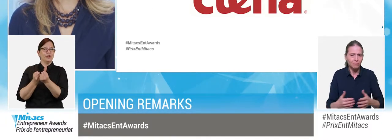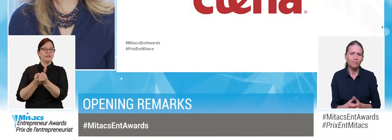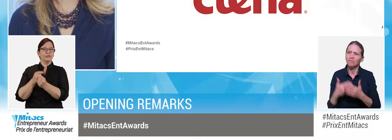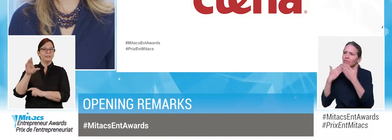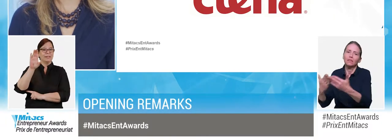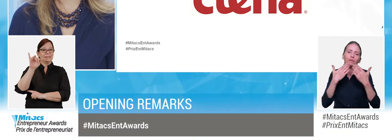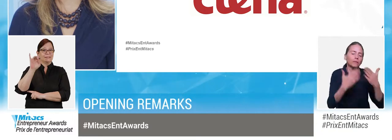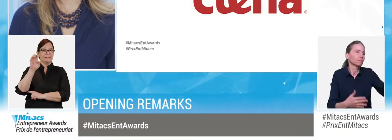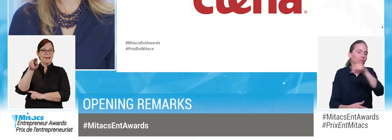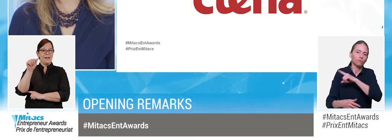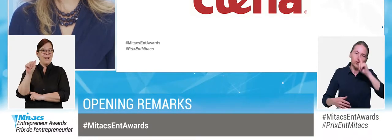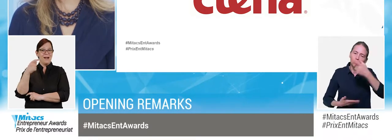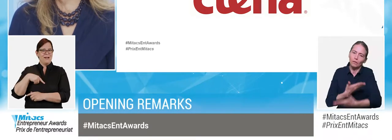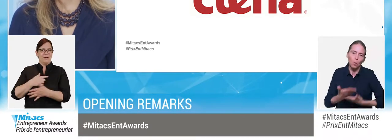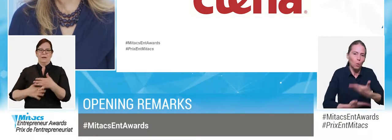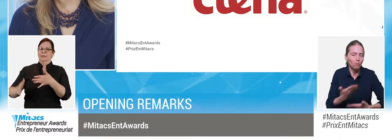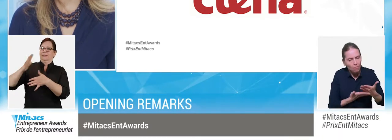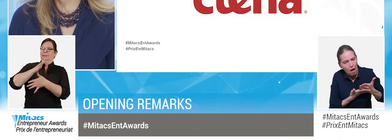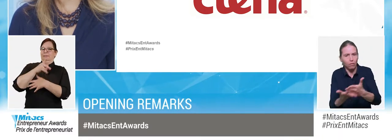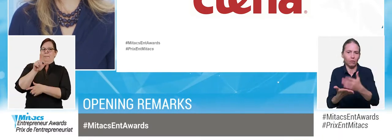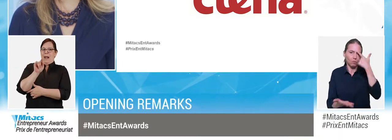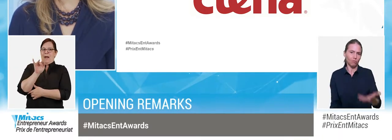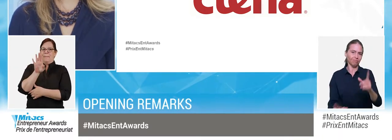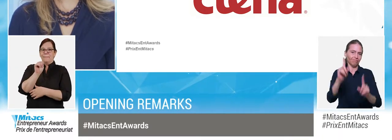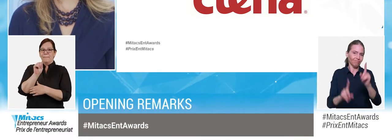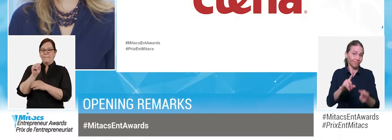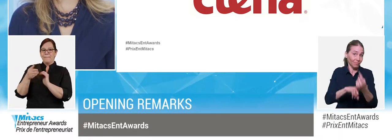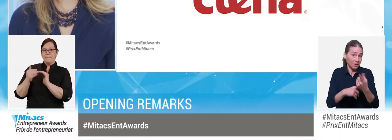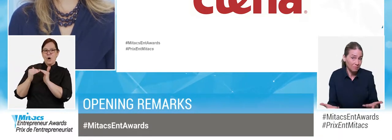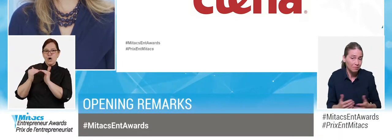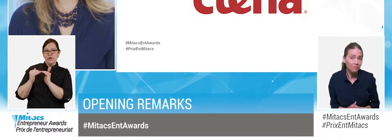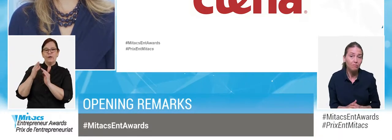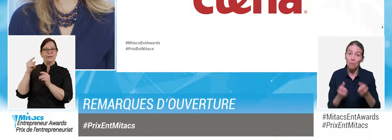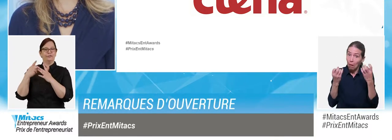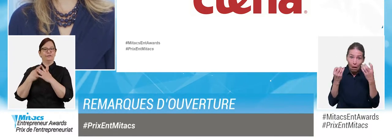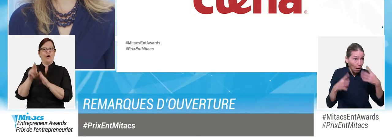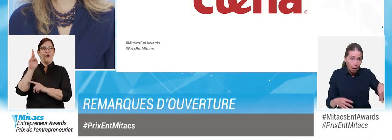Award partners and sponsors, Sienna, our platinum partner,